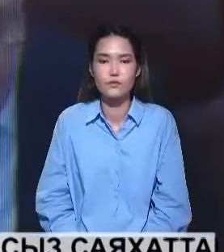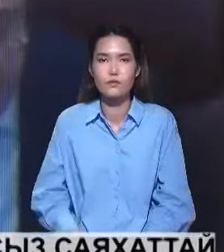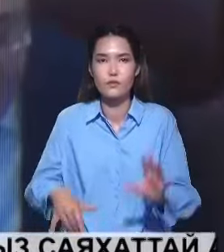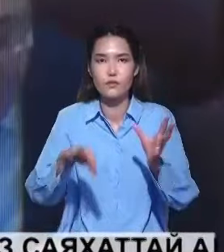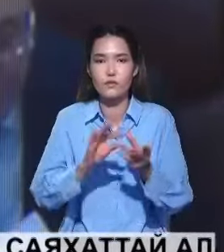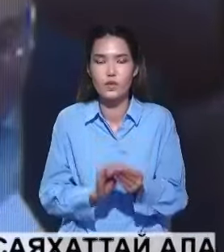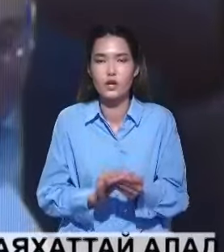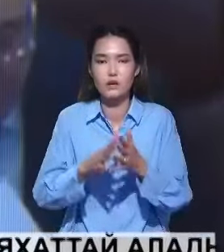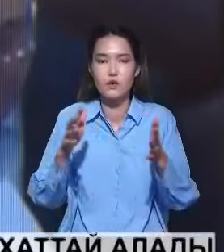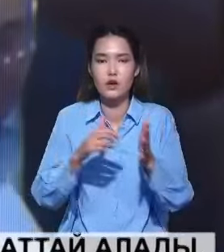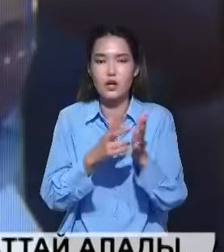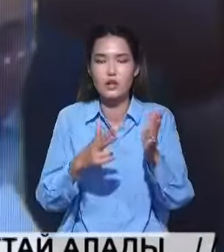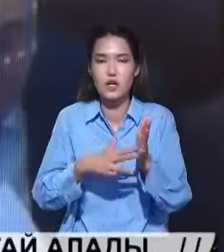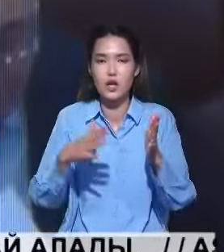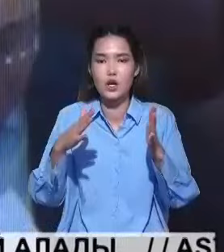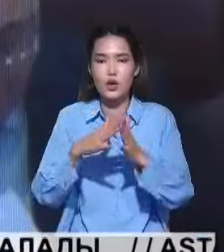тұрғыны объектісі зардап шеккен,